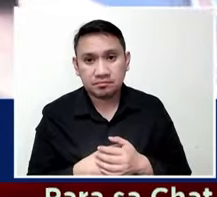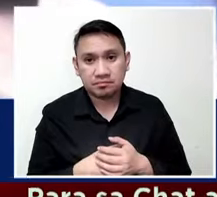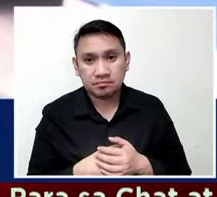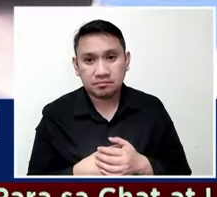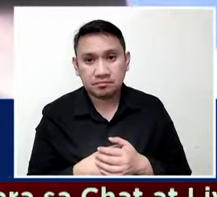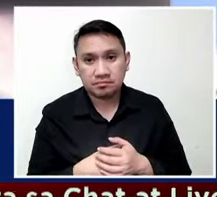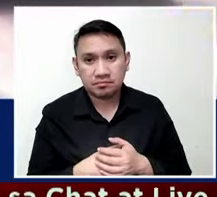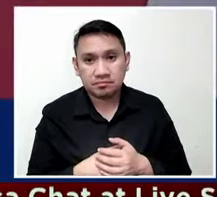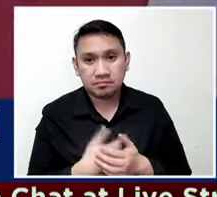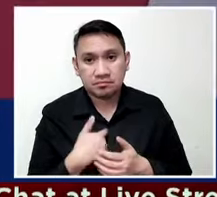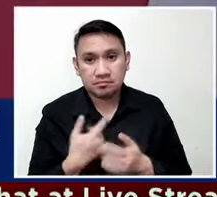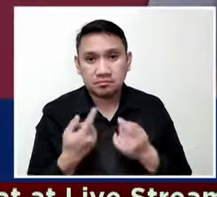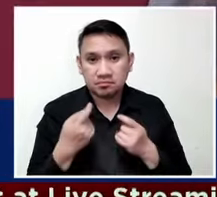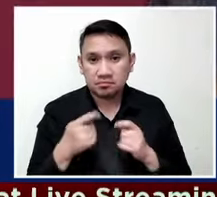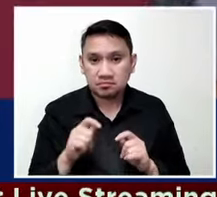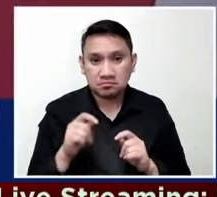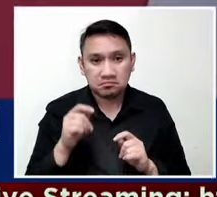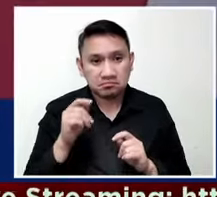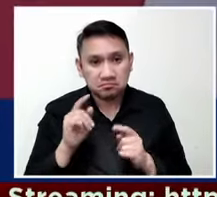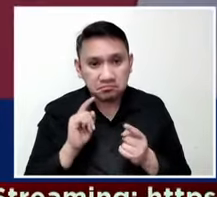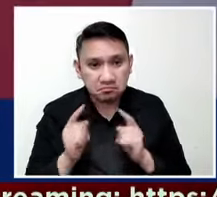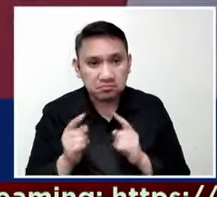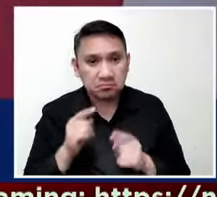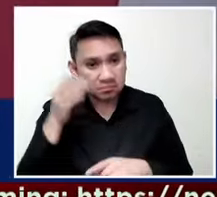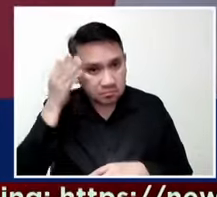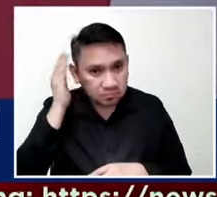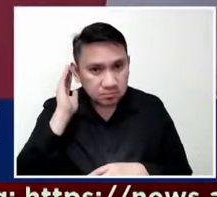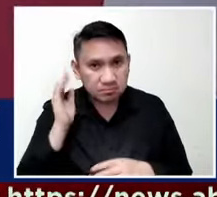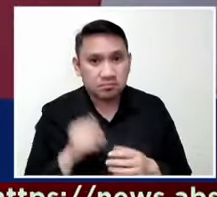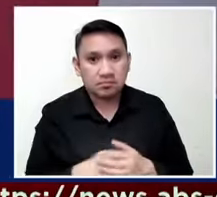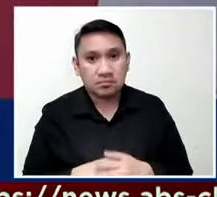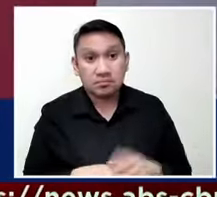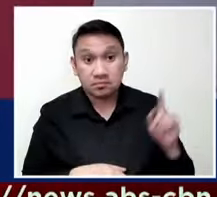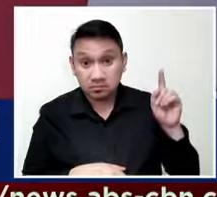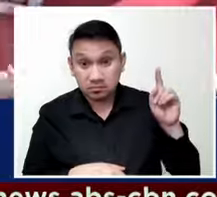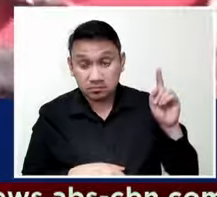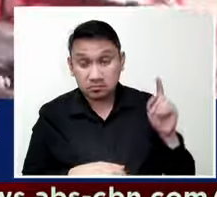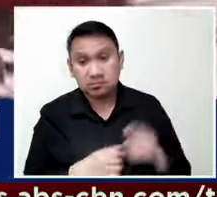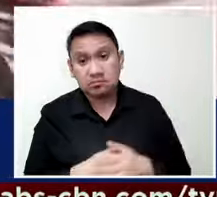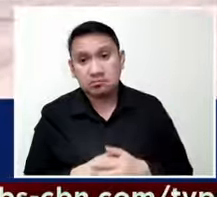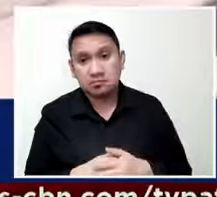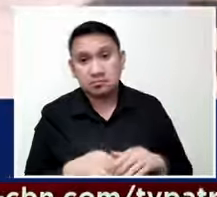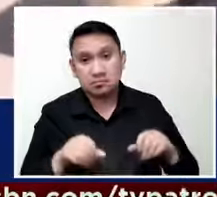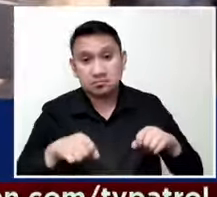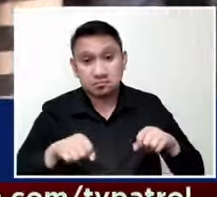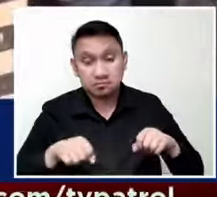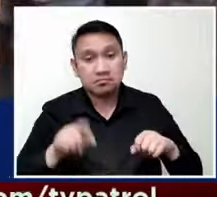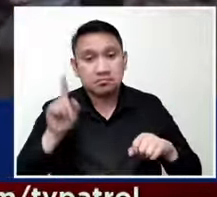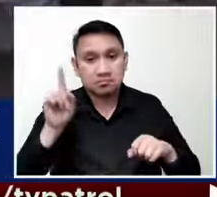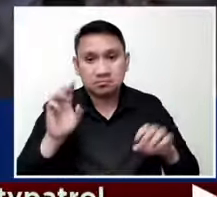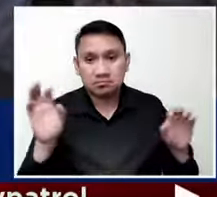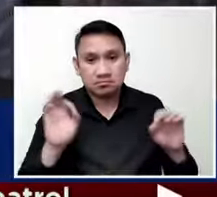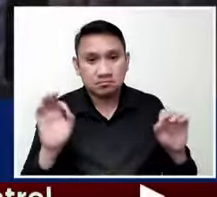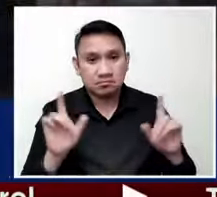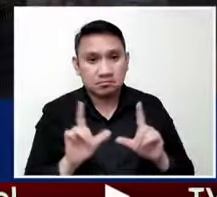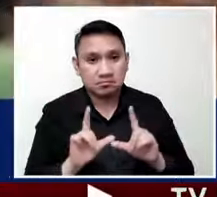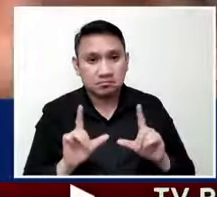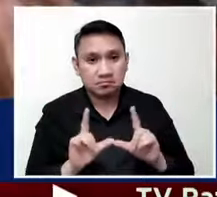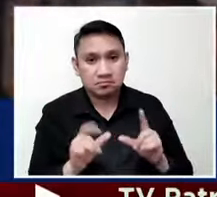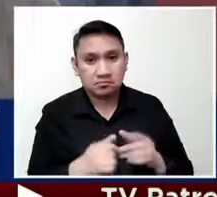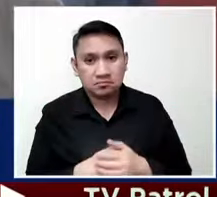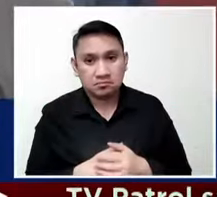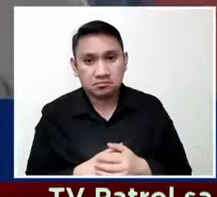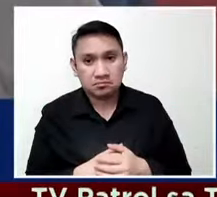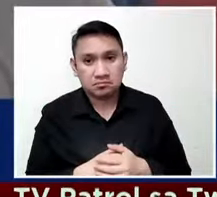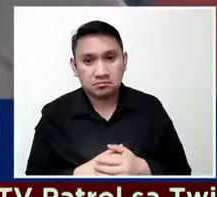Magkikusap lang sa may-ari po. Si Andy, 2 taon pa lang nagta-tricycle at aminadong walang lisensya. Wala po